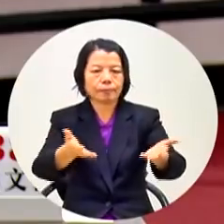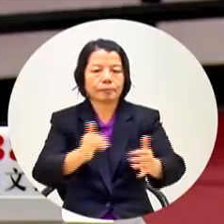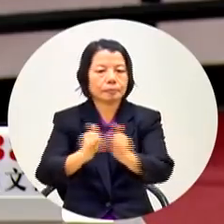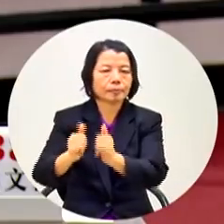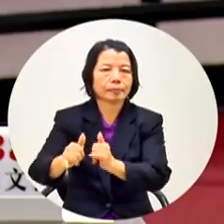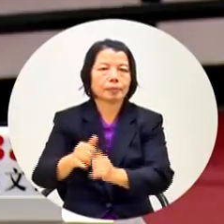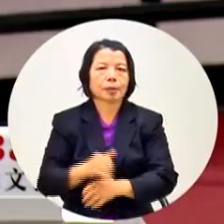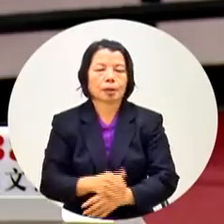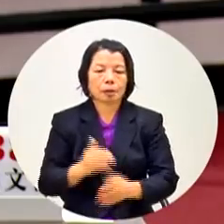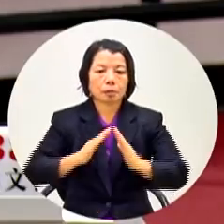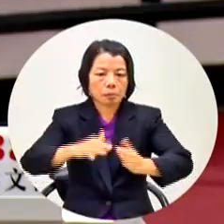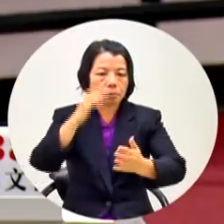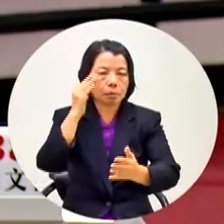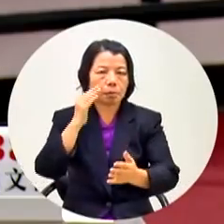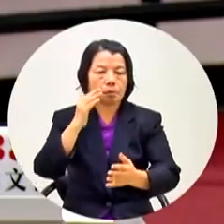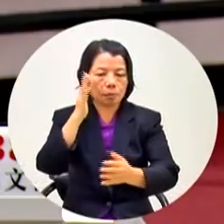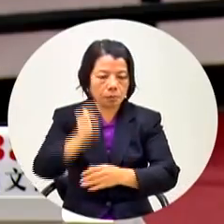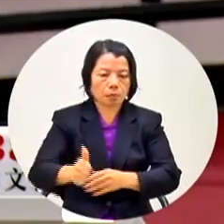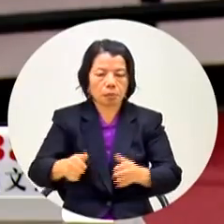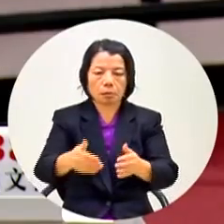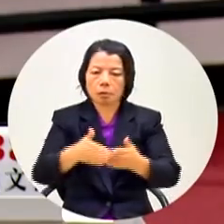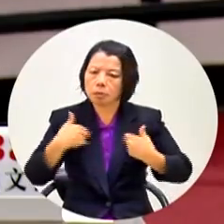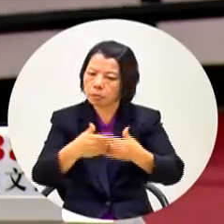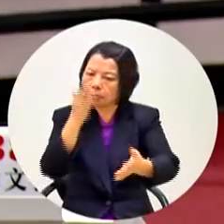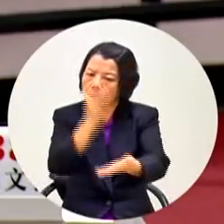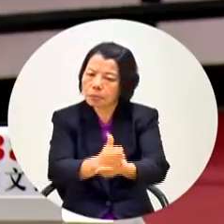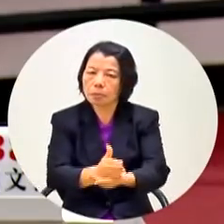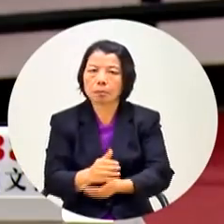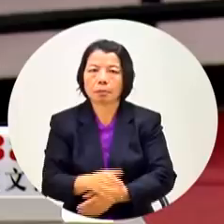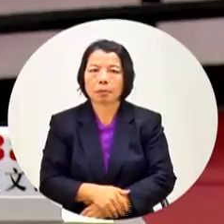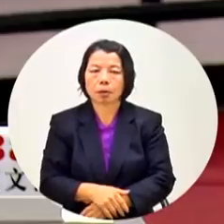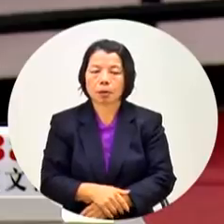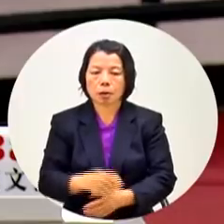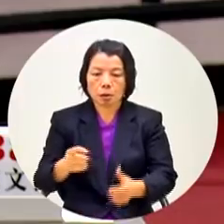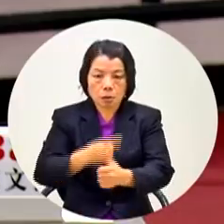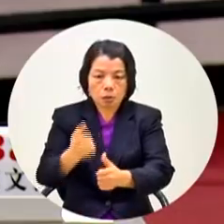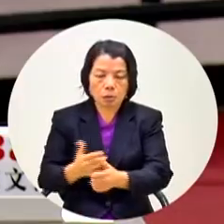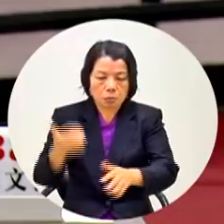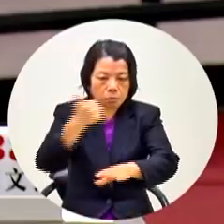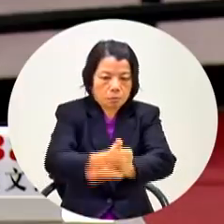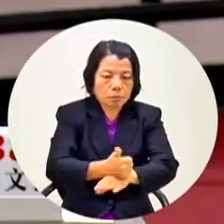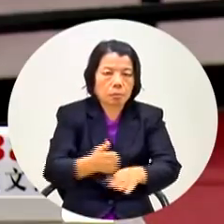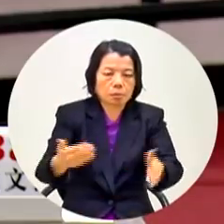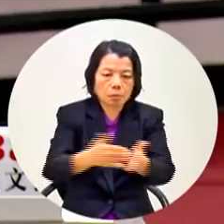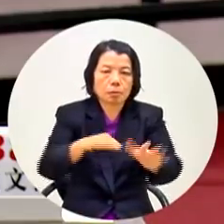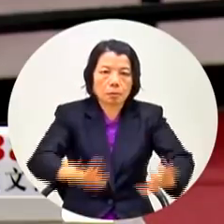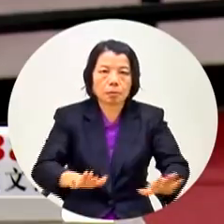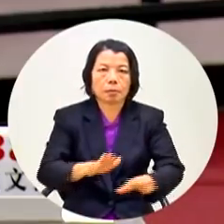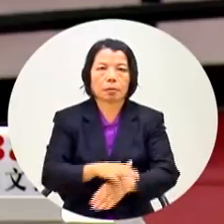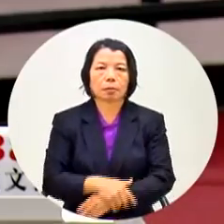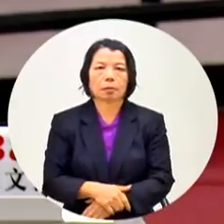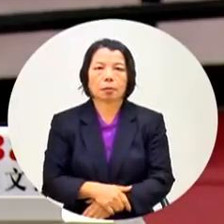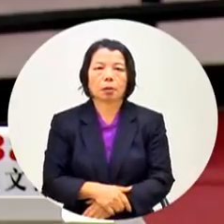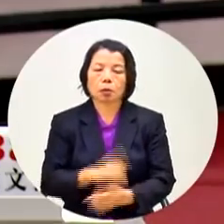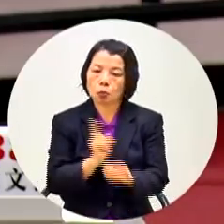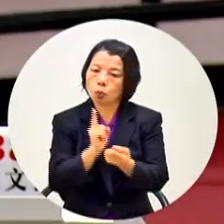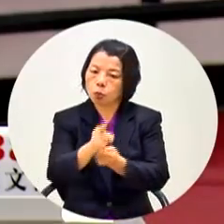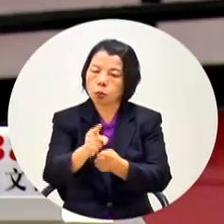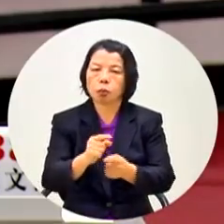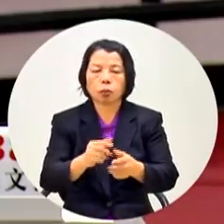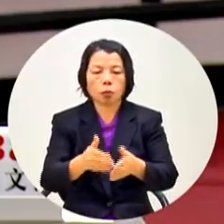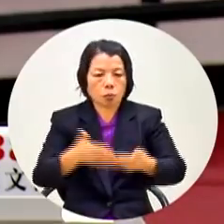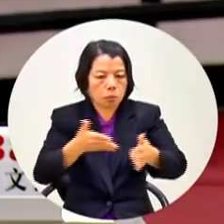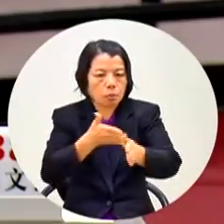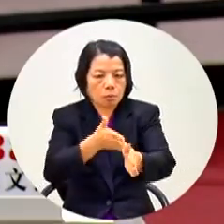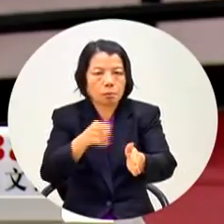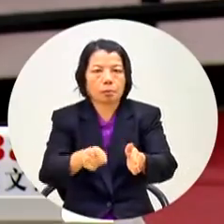掉，至少从你上任的现在的发言到现在，我可以这个部分我倒是可以背书了，至少市